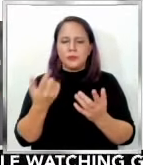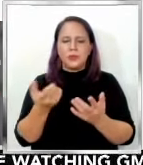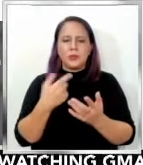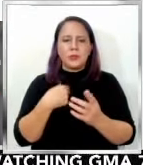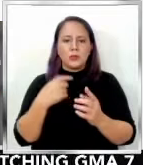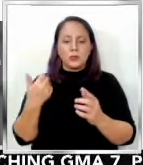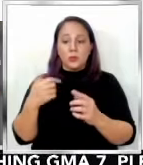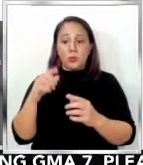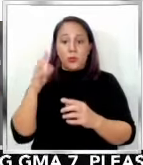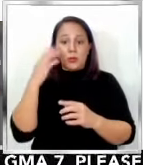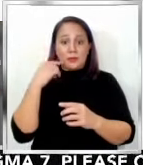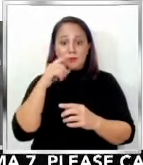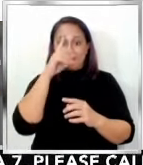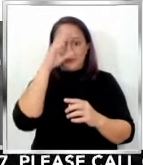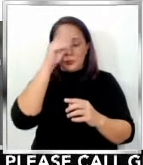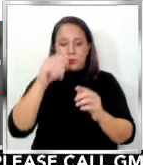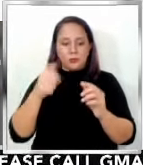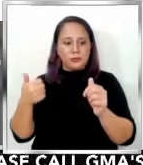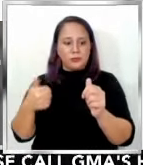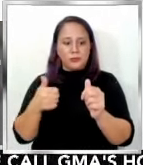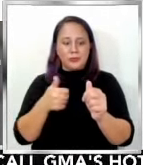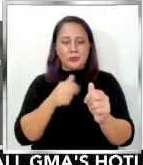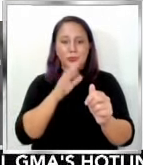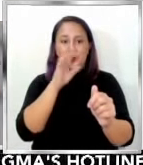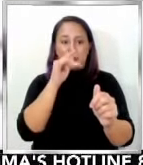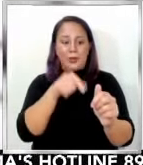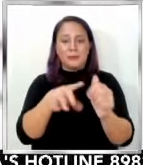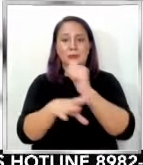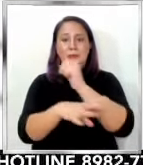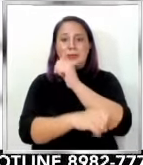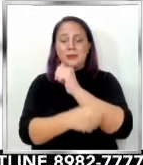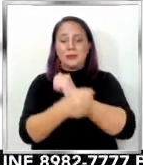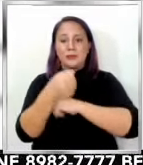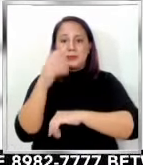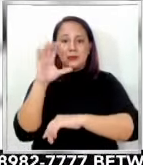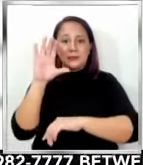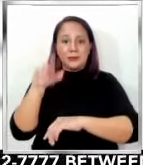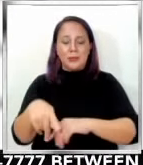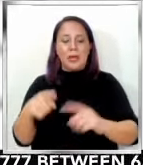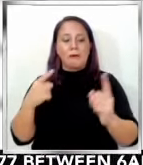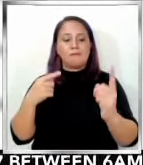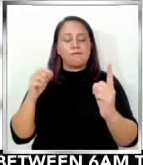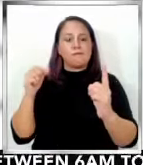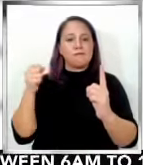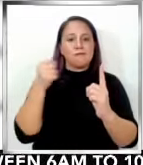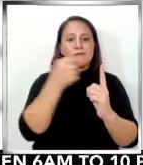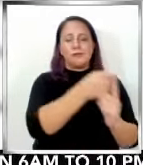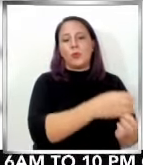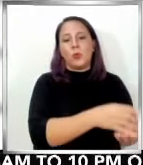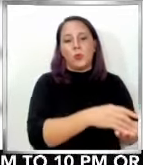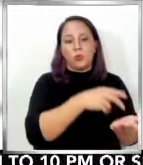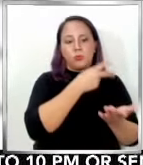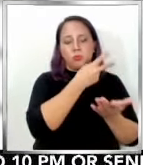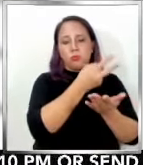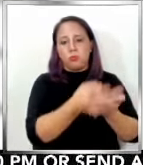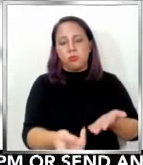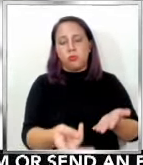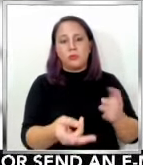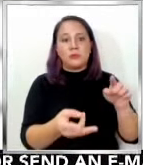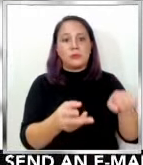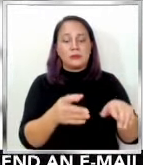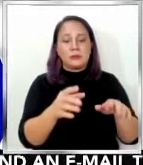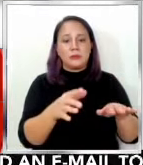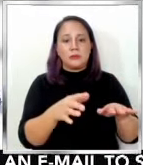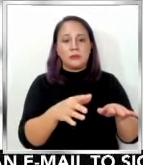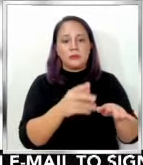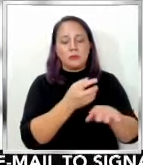na kananakaw lang ng cellphone mula sa ibang tao nang tamaan niya si Ambrosio na nahulog sa semento at nawala ng malay. Agad